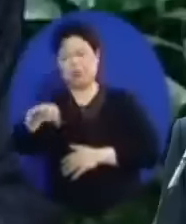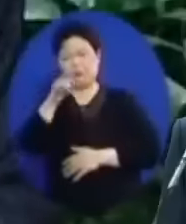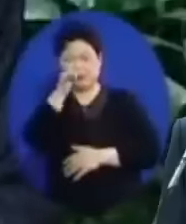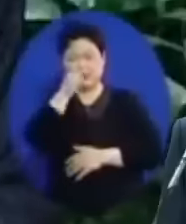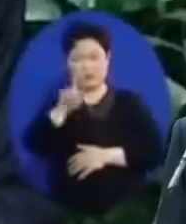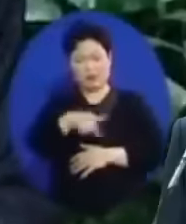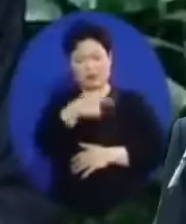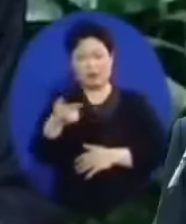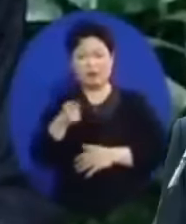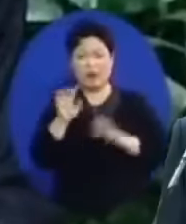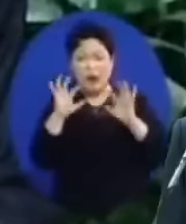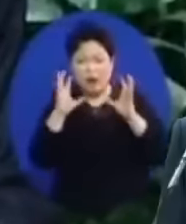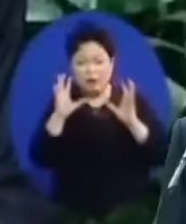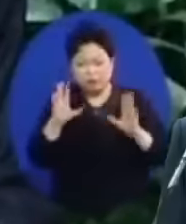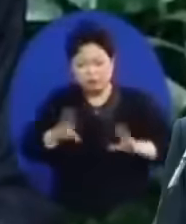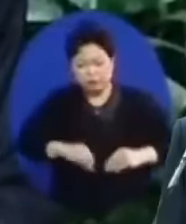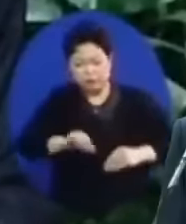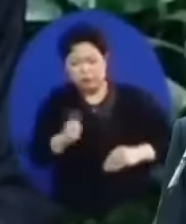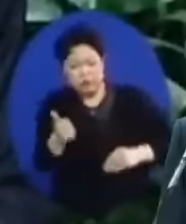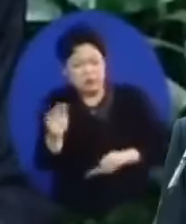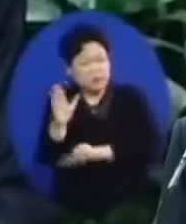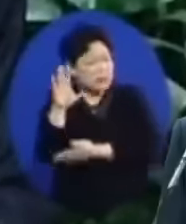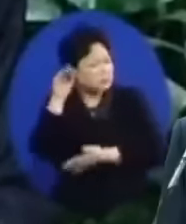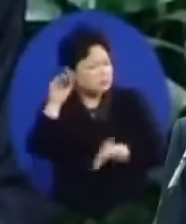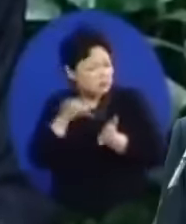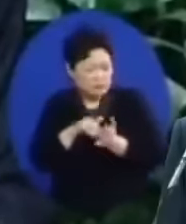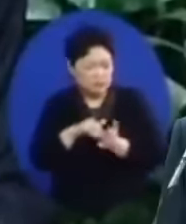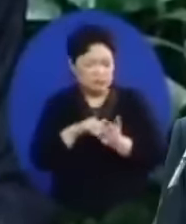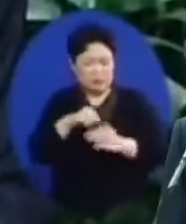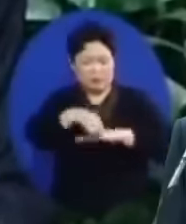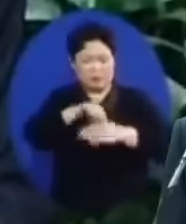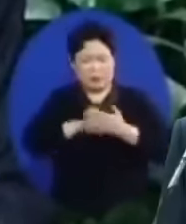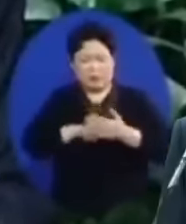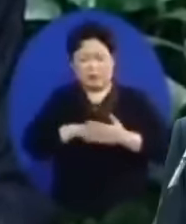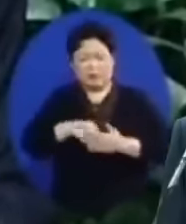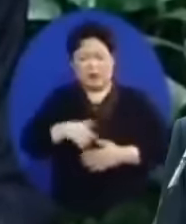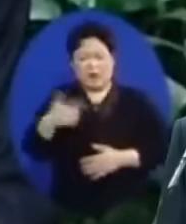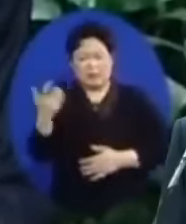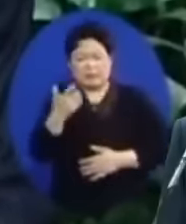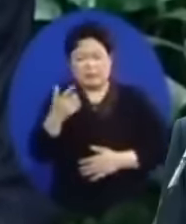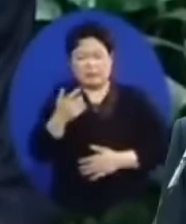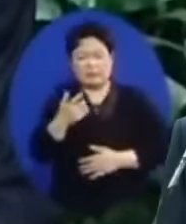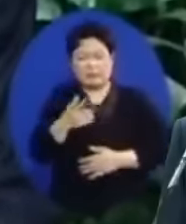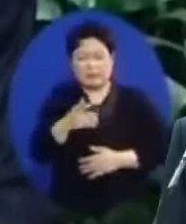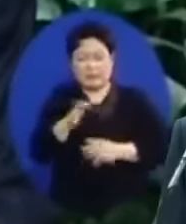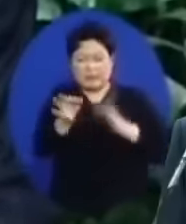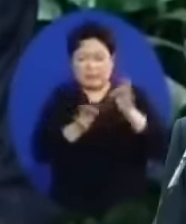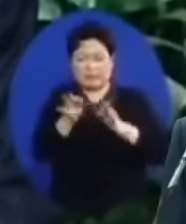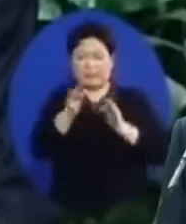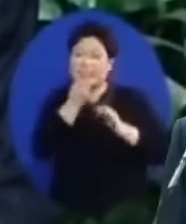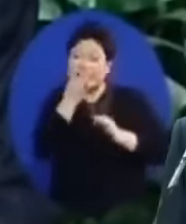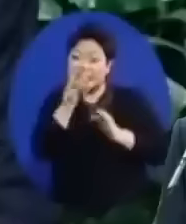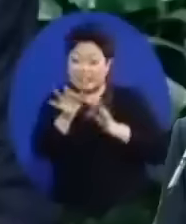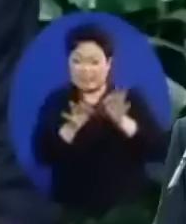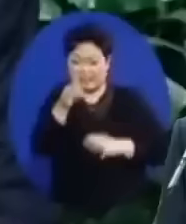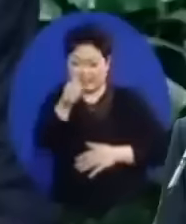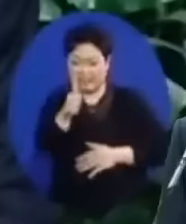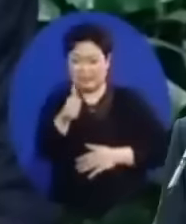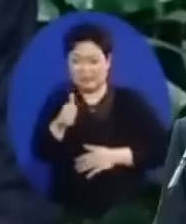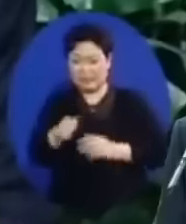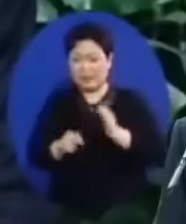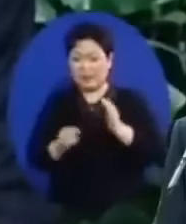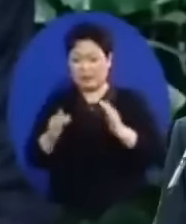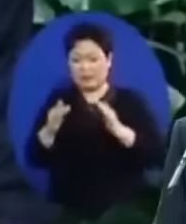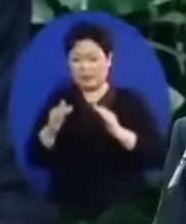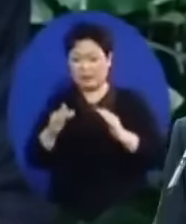하루는 어린아이가 굶어서 죽었다는 이야기를 듣고 너무나 마음이 아파서 쌀단지를 문 밖에 내놓고 그 쌀단지에다 글을